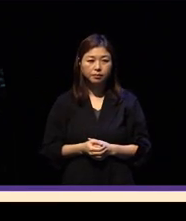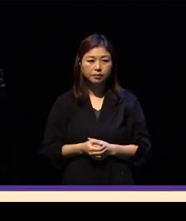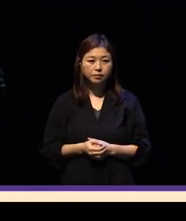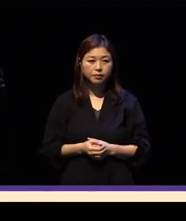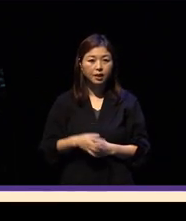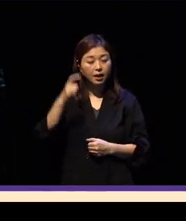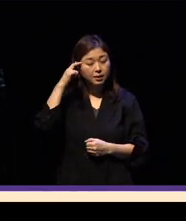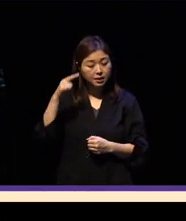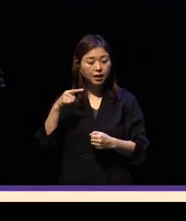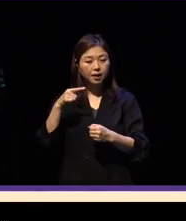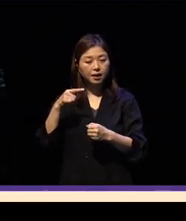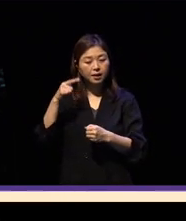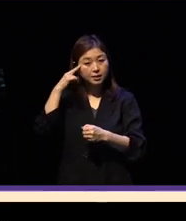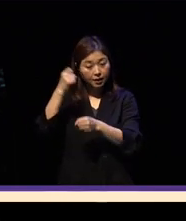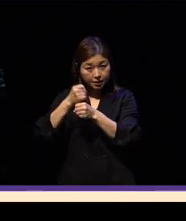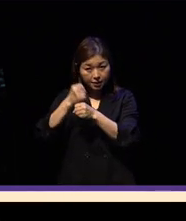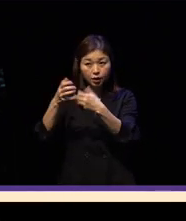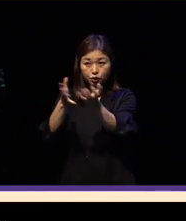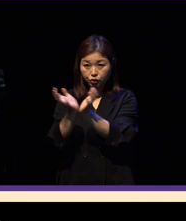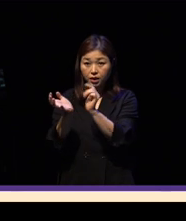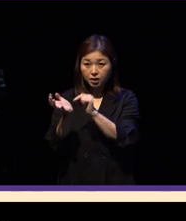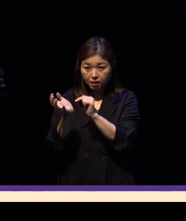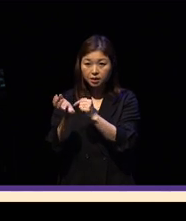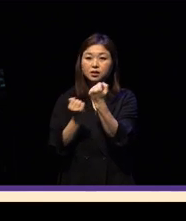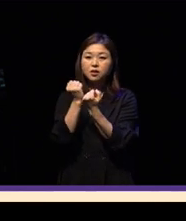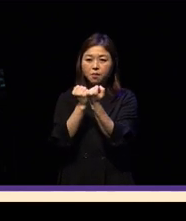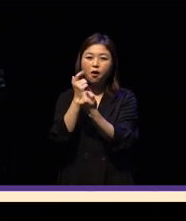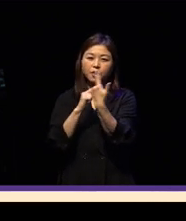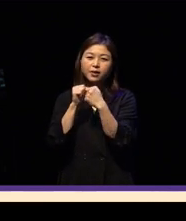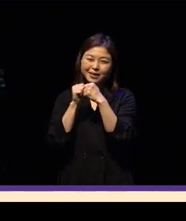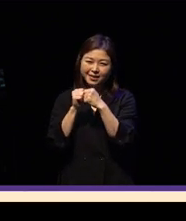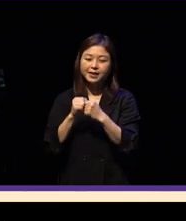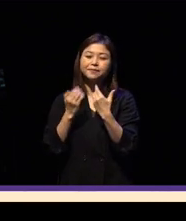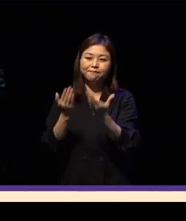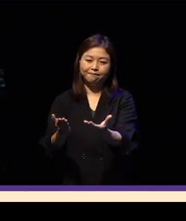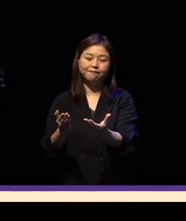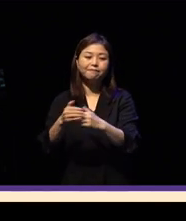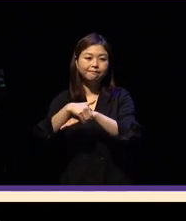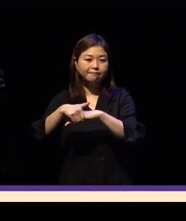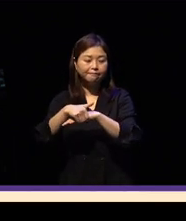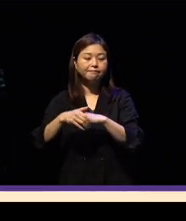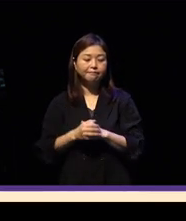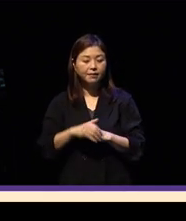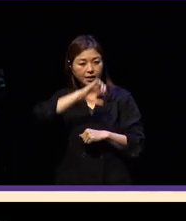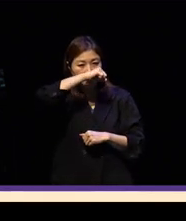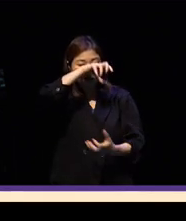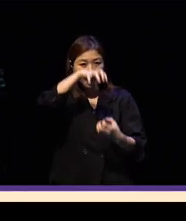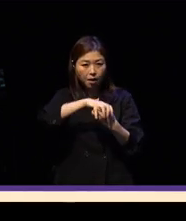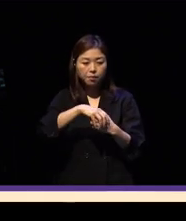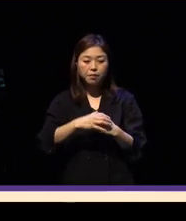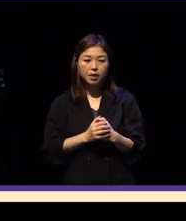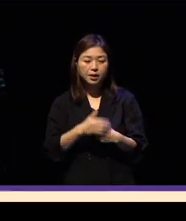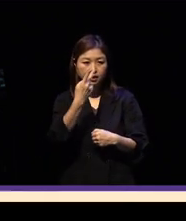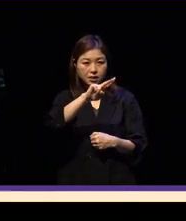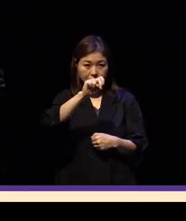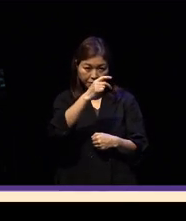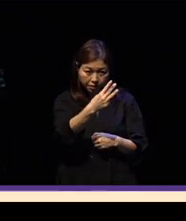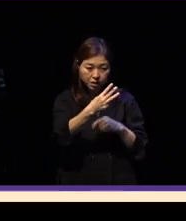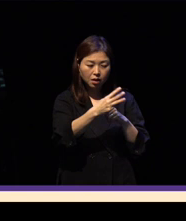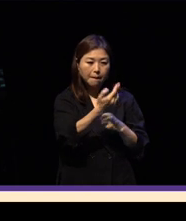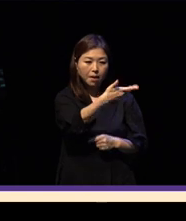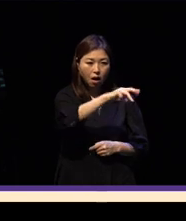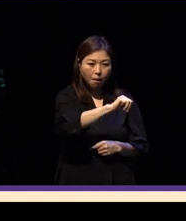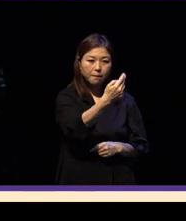주체에 대해서는 후에 다시 좀 자세하게 설명을 드리도록 하겠습니다 전체 예산 규모가 23년 8억